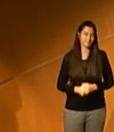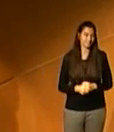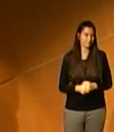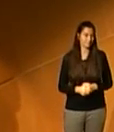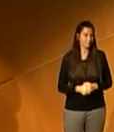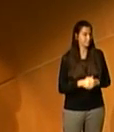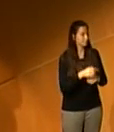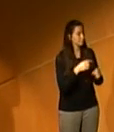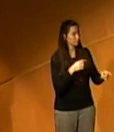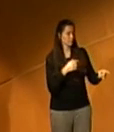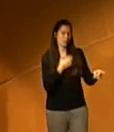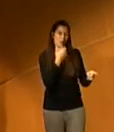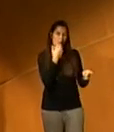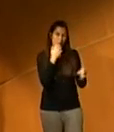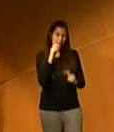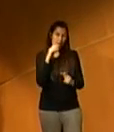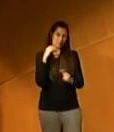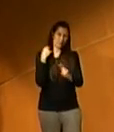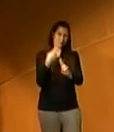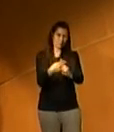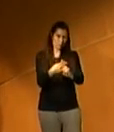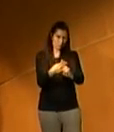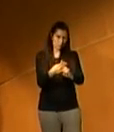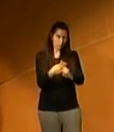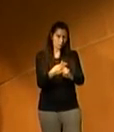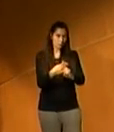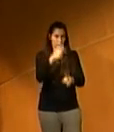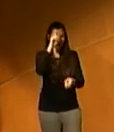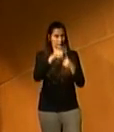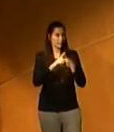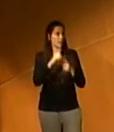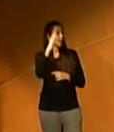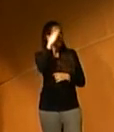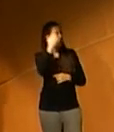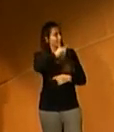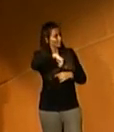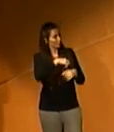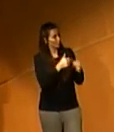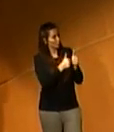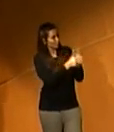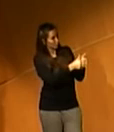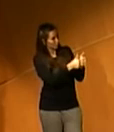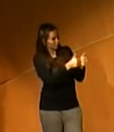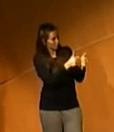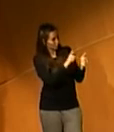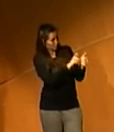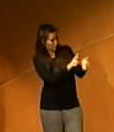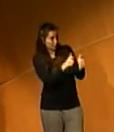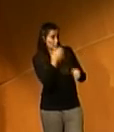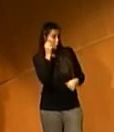Alors moi, je voudrais vous dire que par rapport aux élèves que l'on suit, souvent on se forme aussi tout